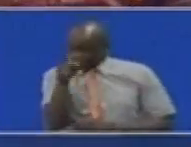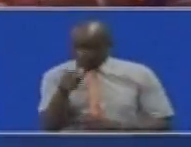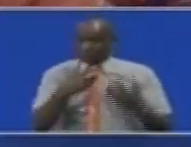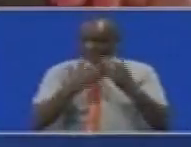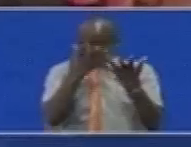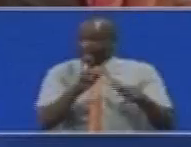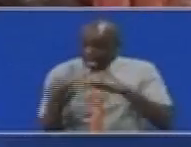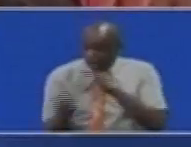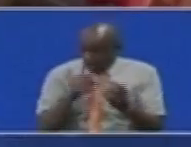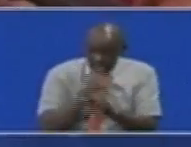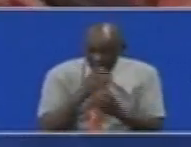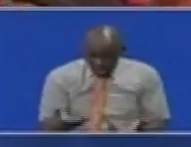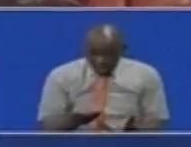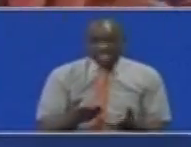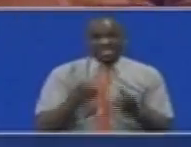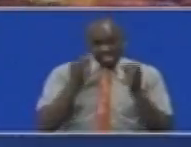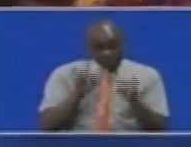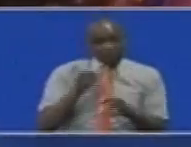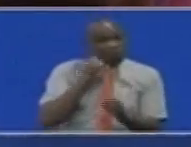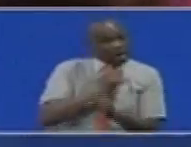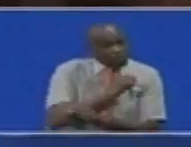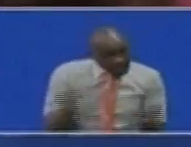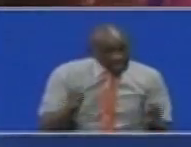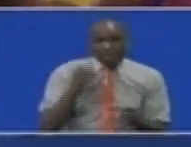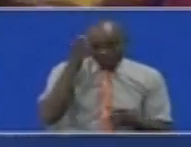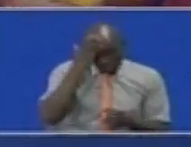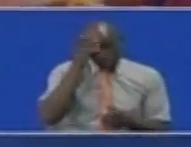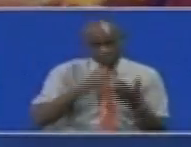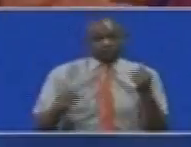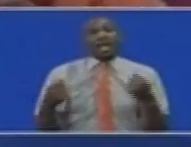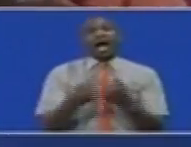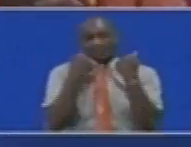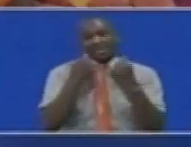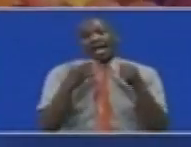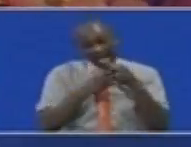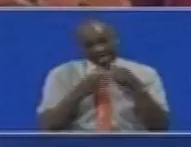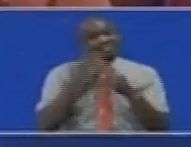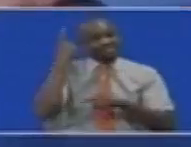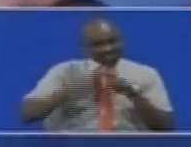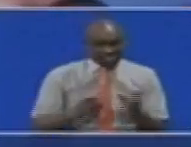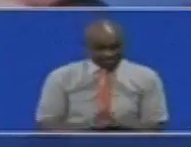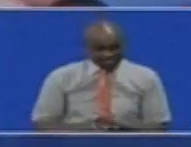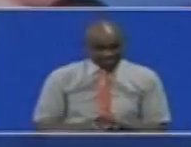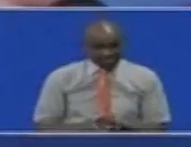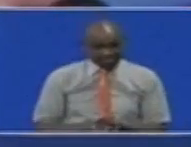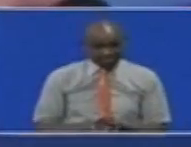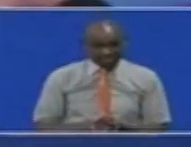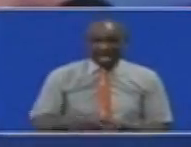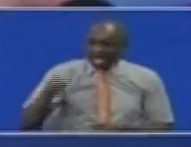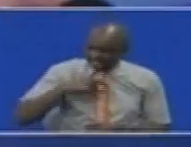deployed. If they fail, then you will know what you are going to do to us in August of this year. So we will not